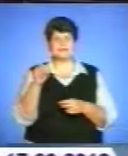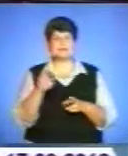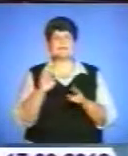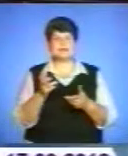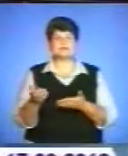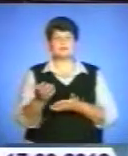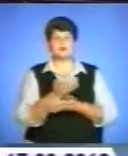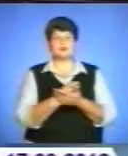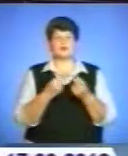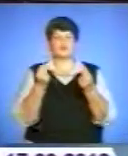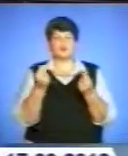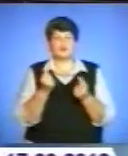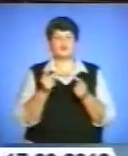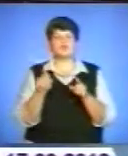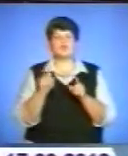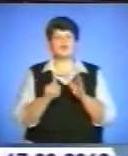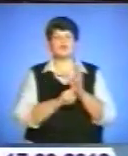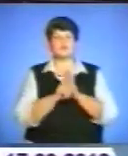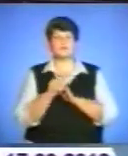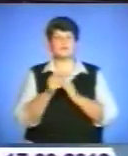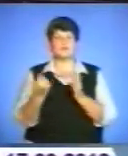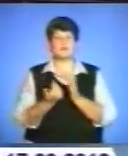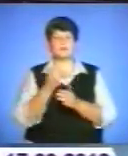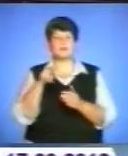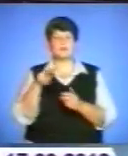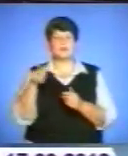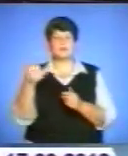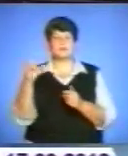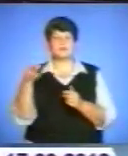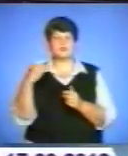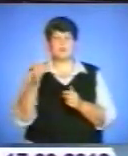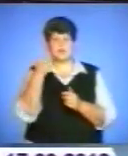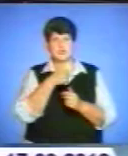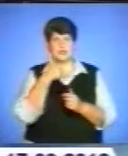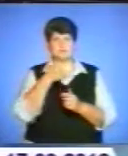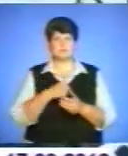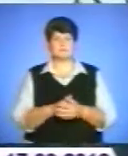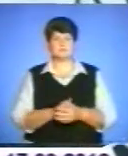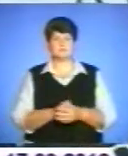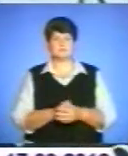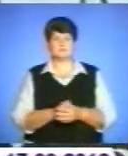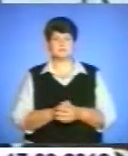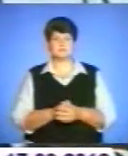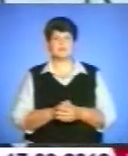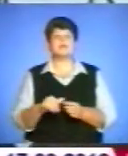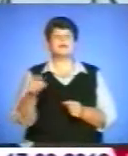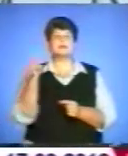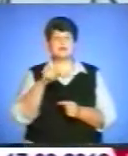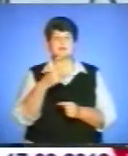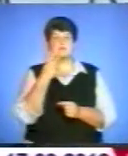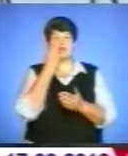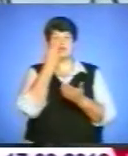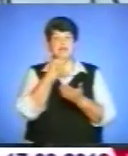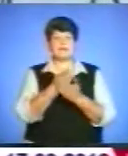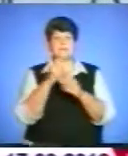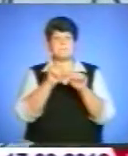на нього гроші і з чого розпочався новий пластовий рік, дізнавалася Валентина Павлишин. Саме так виглядатиме